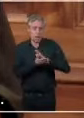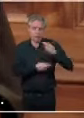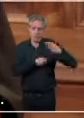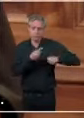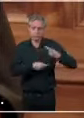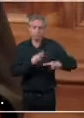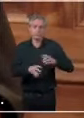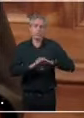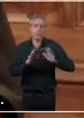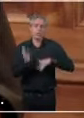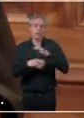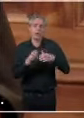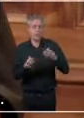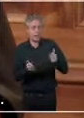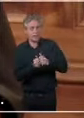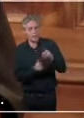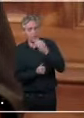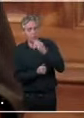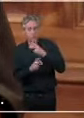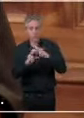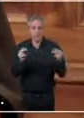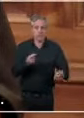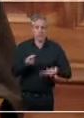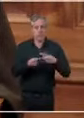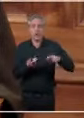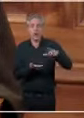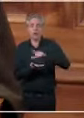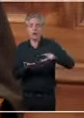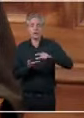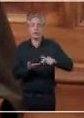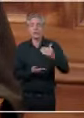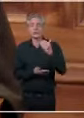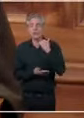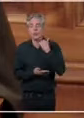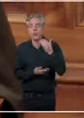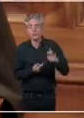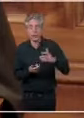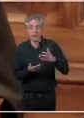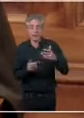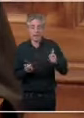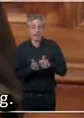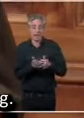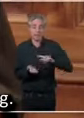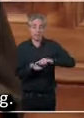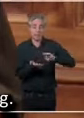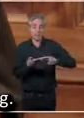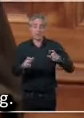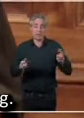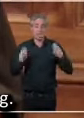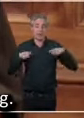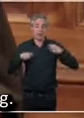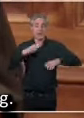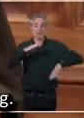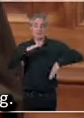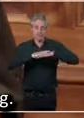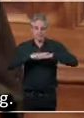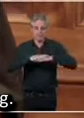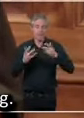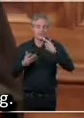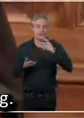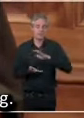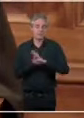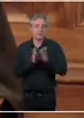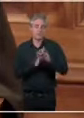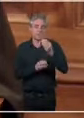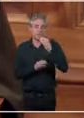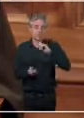autour d'une alimentation saine, locale, gourmande, dans un budget maîtrisé. Le changement de nos pratiques alimentaires sera